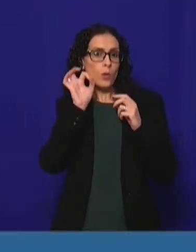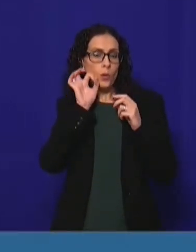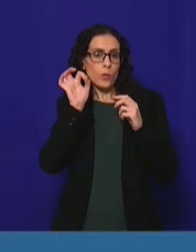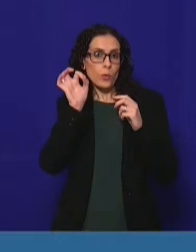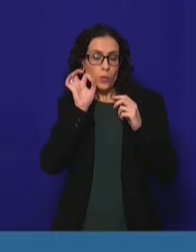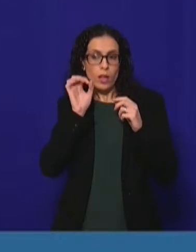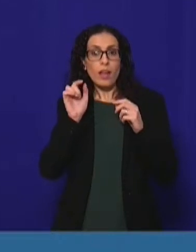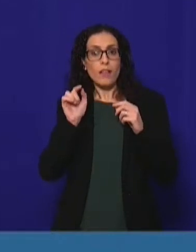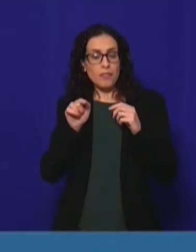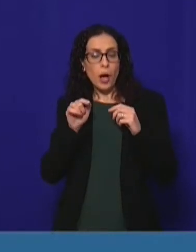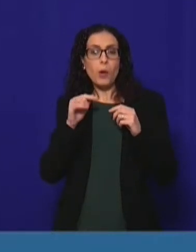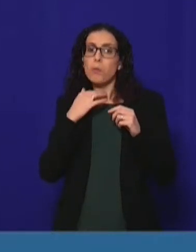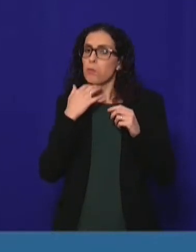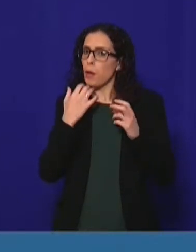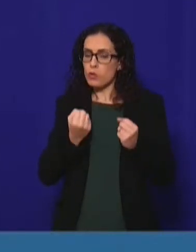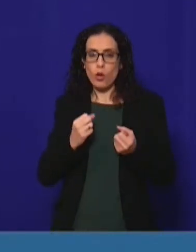tikkrea